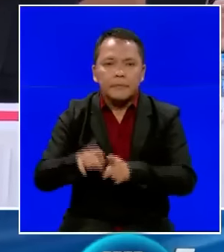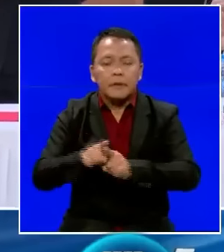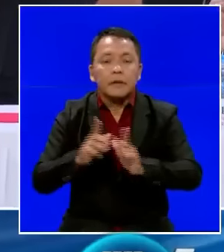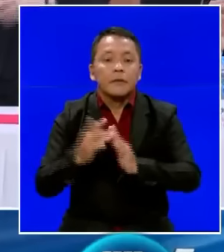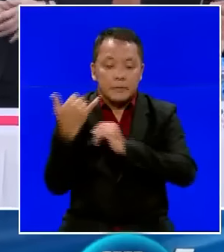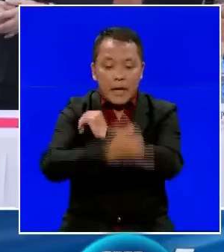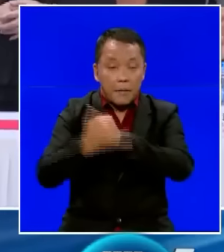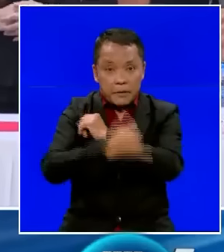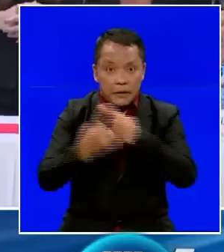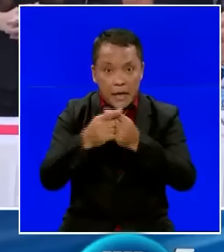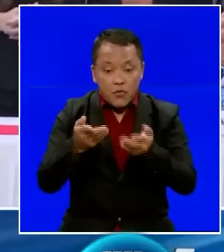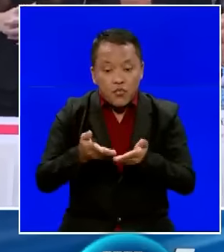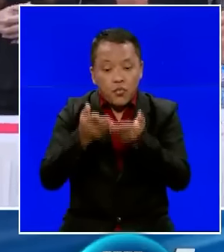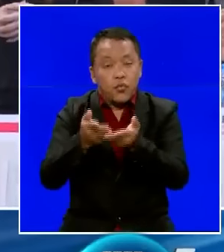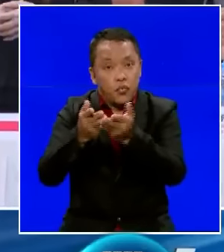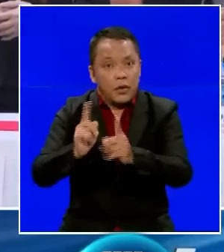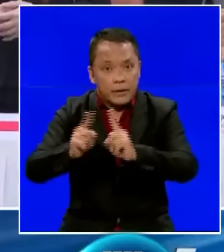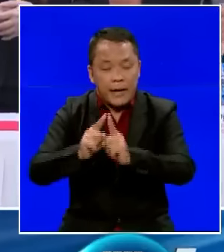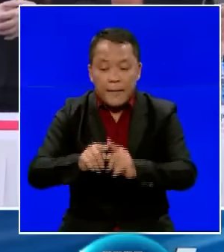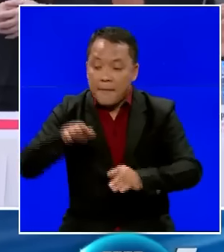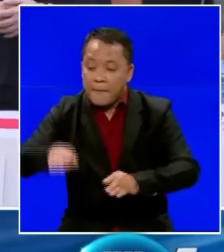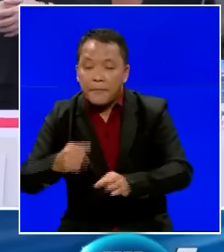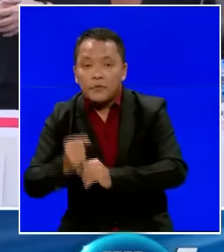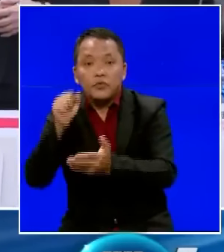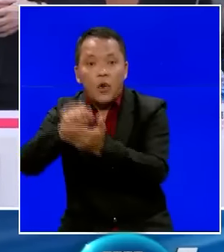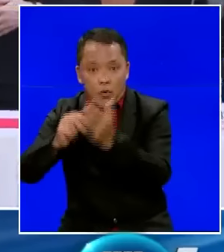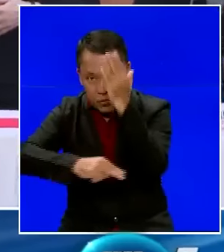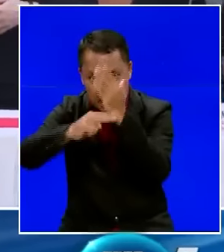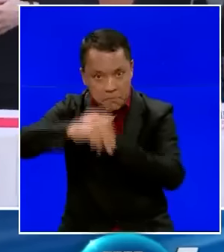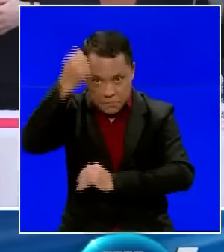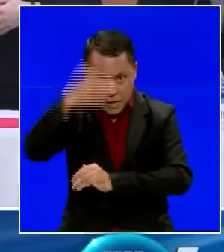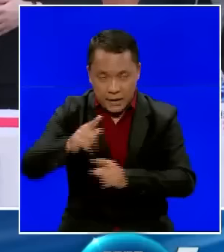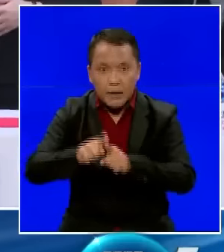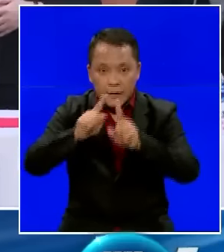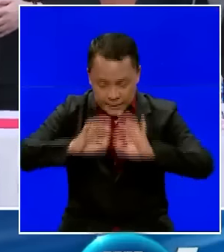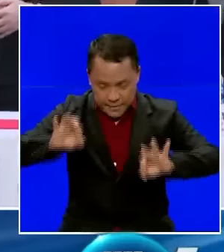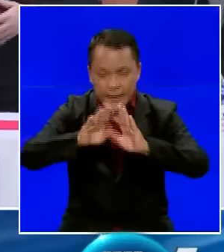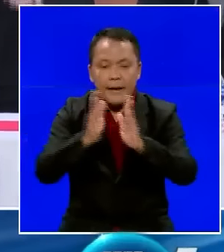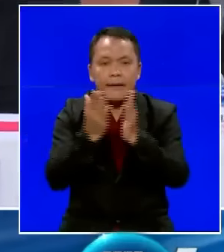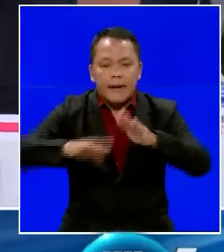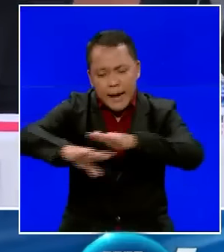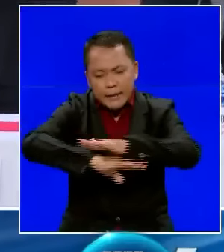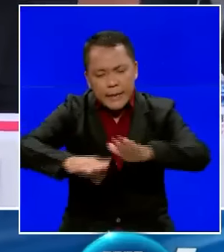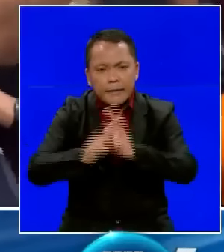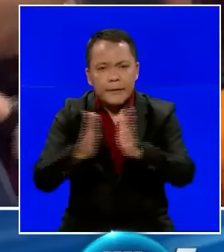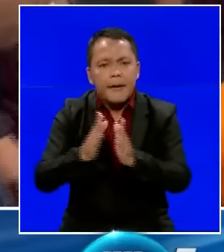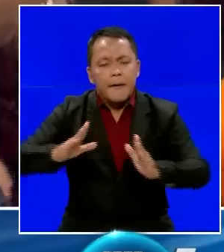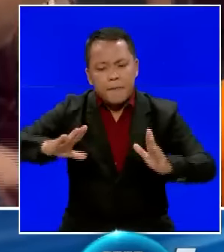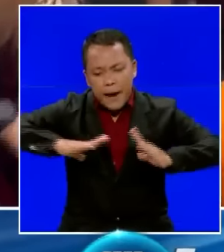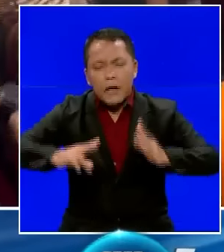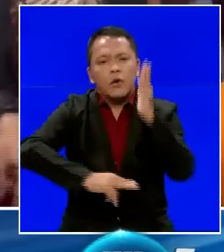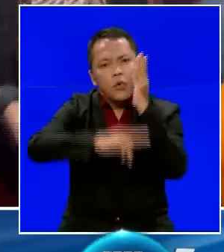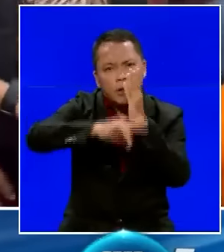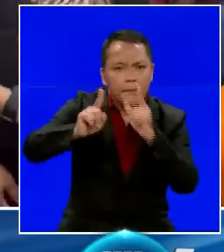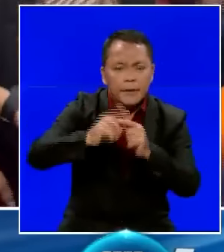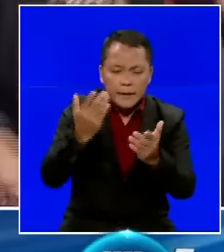ต่างประเทศมันไม่ใช่ว่านั่งเรือไปปุ๊บเอาเท้าแตะพื้นไปจองโรงแรมได้มันต้องมีเอกสารควรต้องพักที่ไหนยังไ